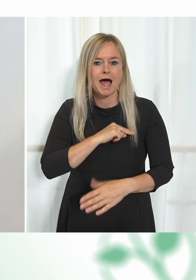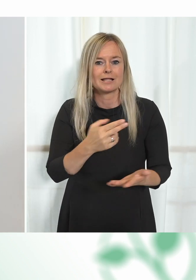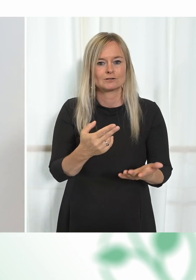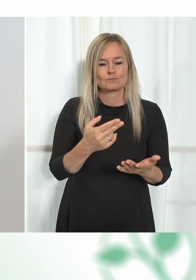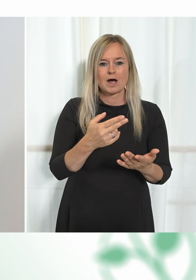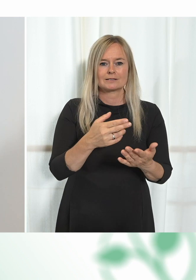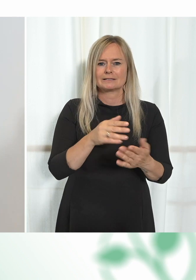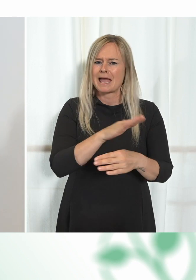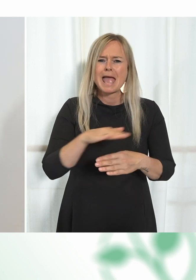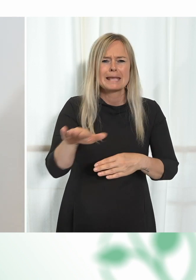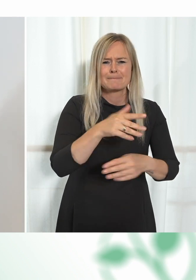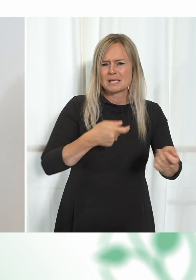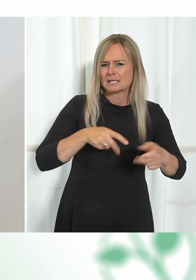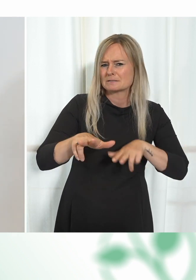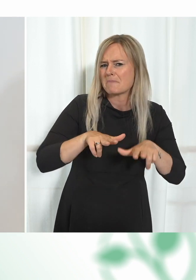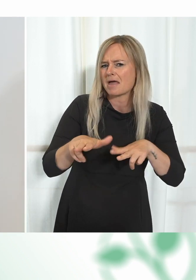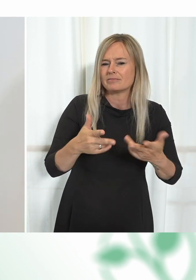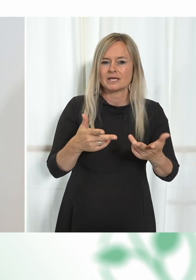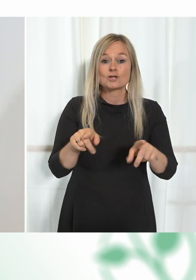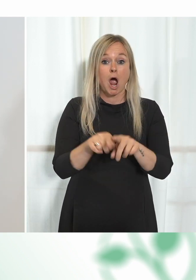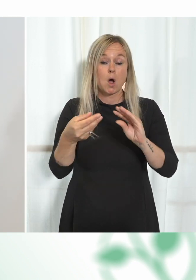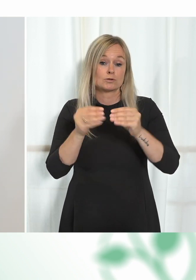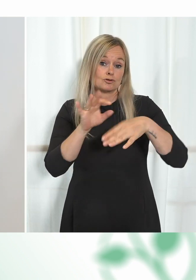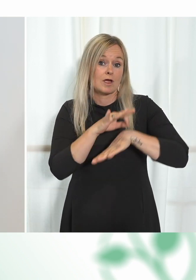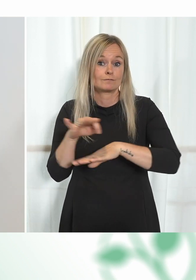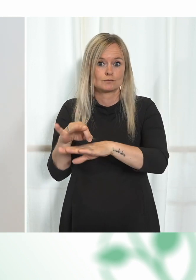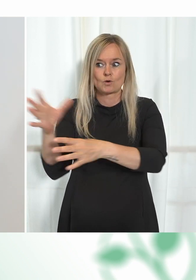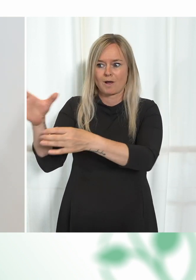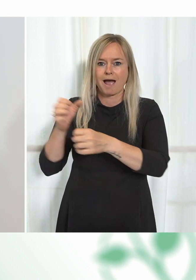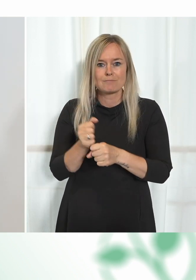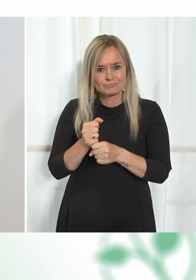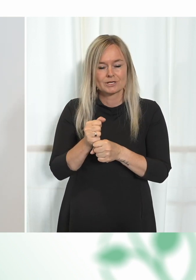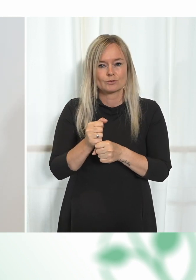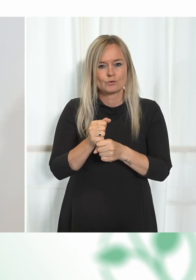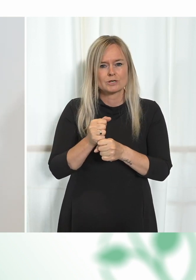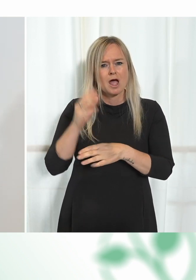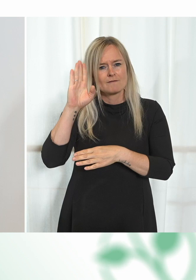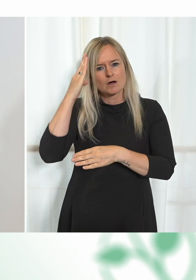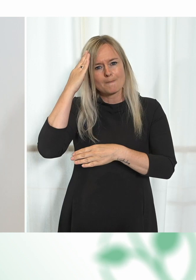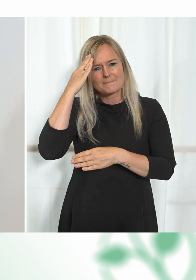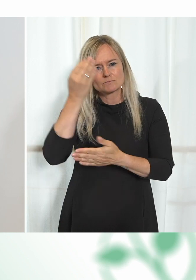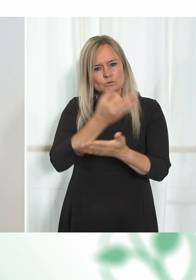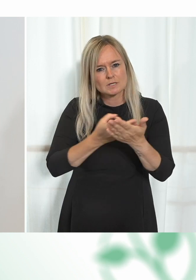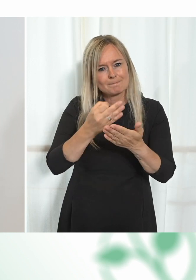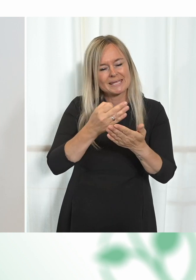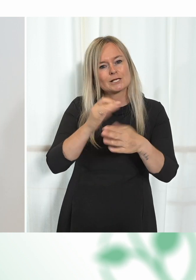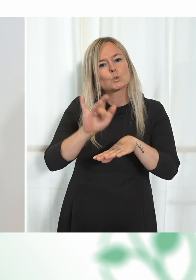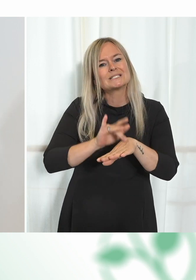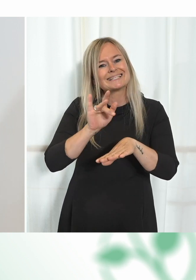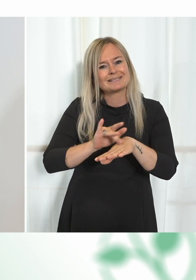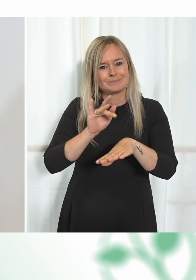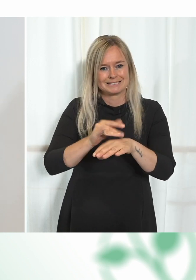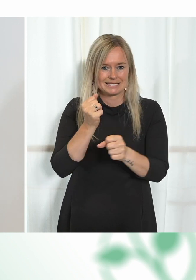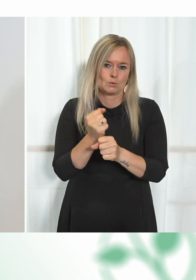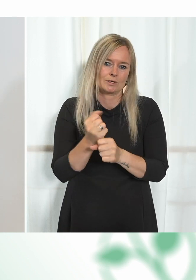Filialstudioleiter, Gebietsmanager und auch die Geschäftsführung abgeholt und Bewusstseinsbildung und Sensibilisierung betrieben. Also das ist für mich auch